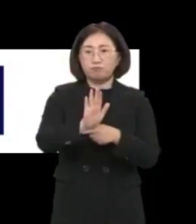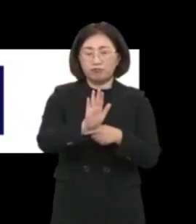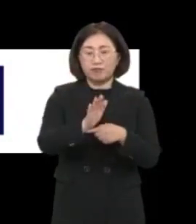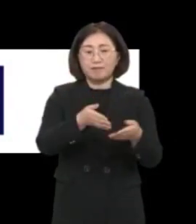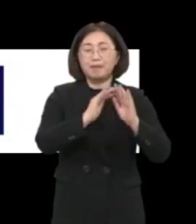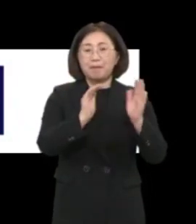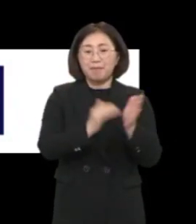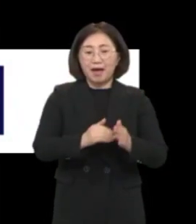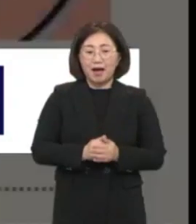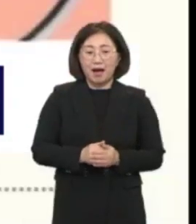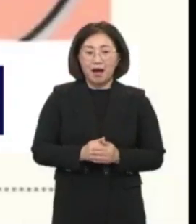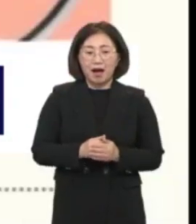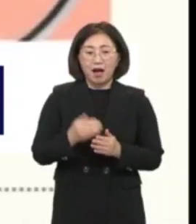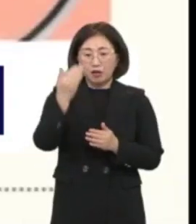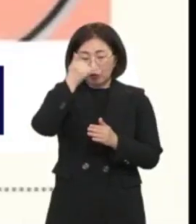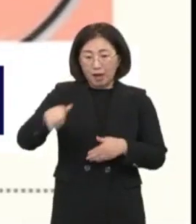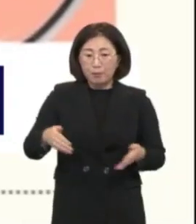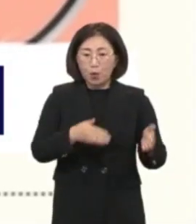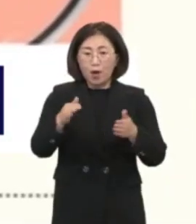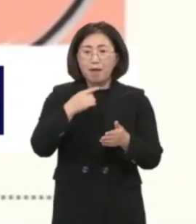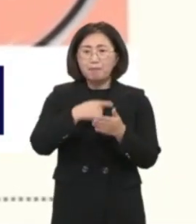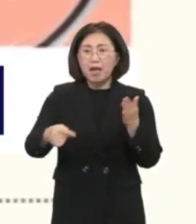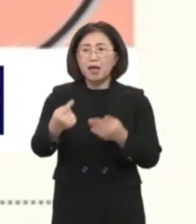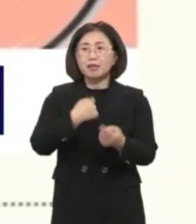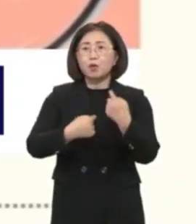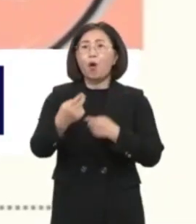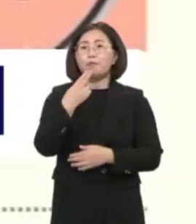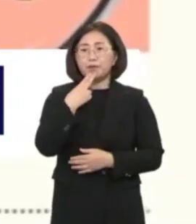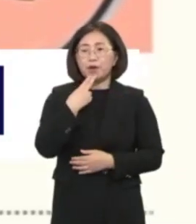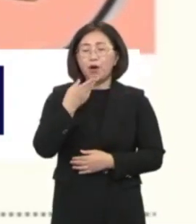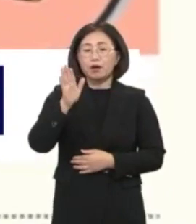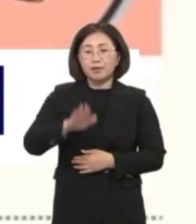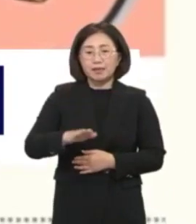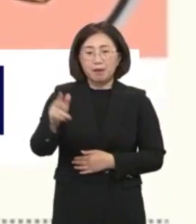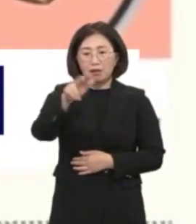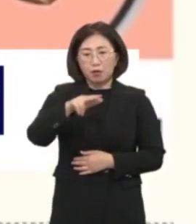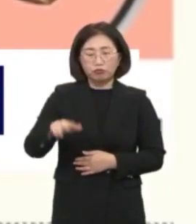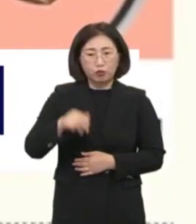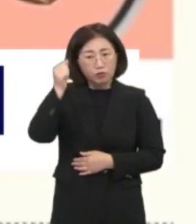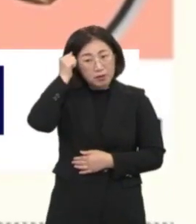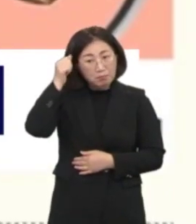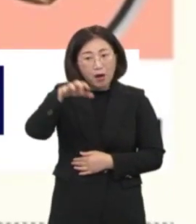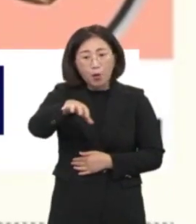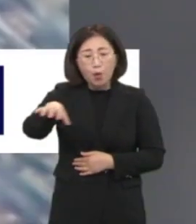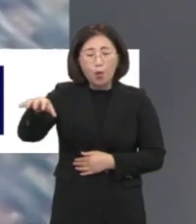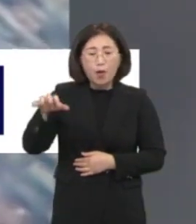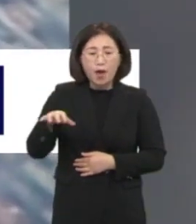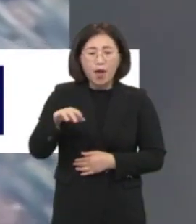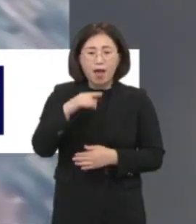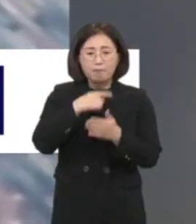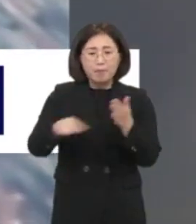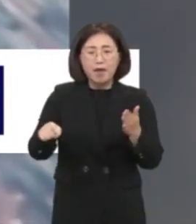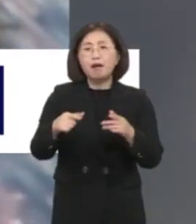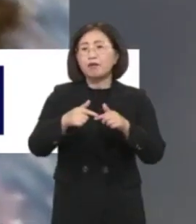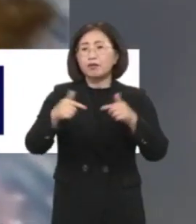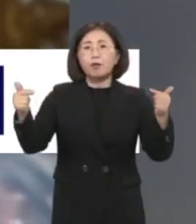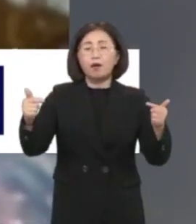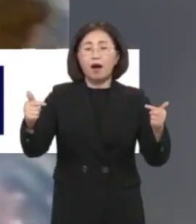아직까지 도내 피해 신고는 없지만 최근 숙박시설 등을 중심으로 전국에서 빈대 피해 신고가 속출하고 있는